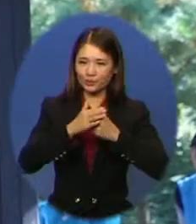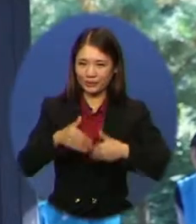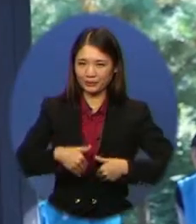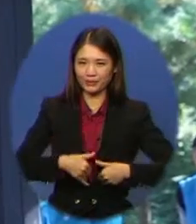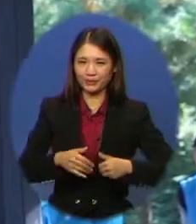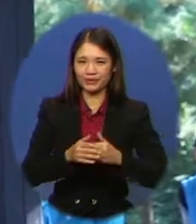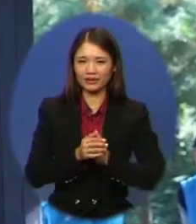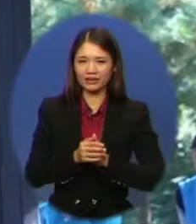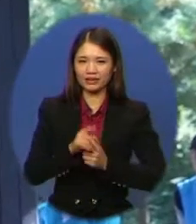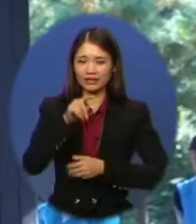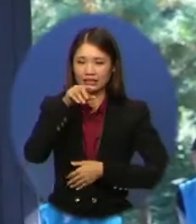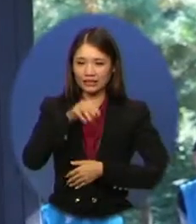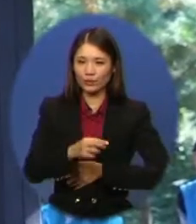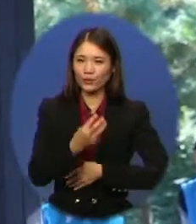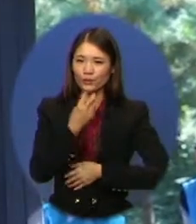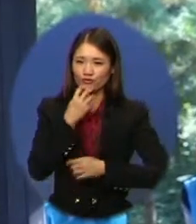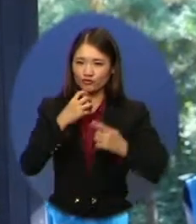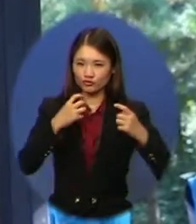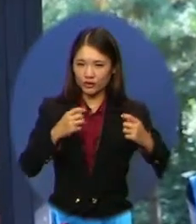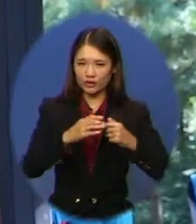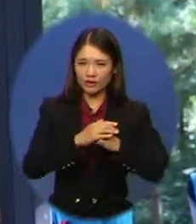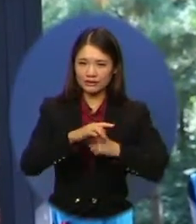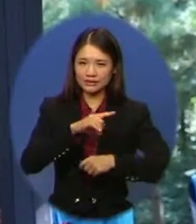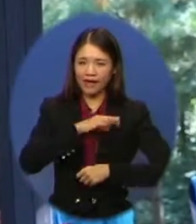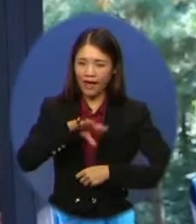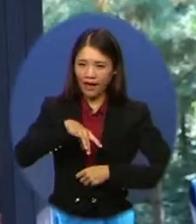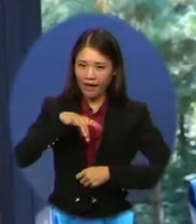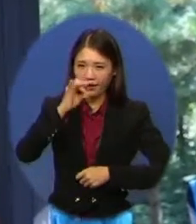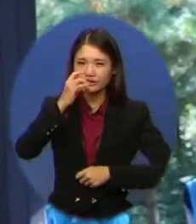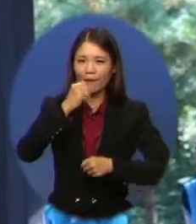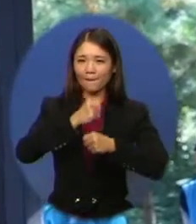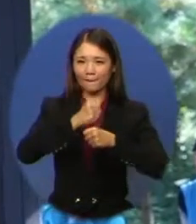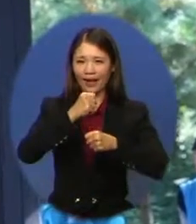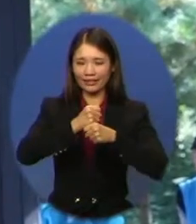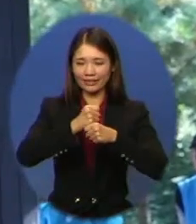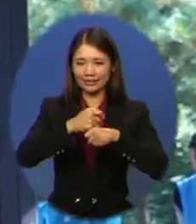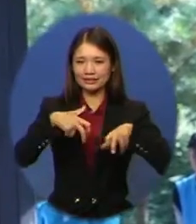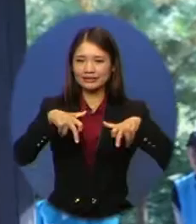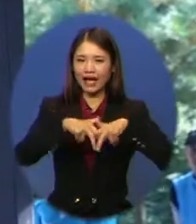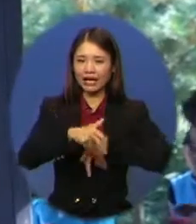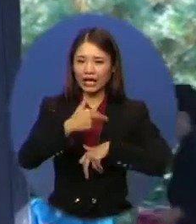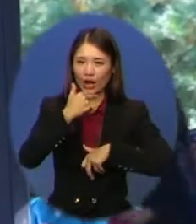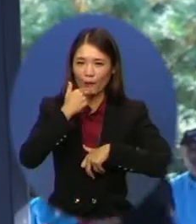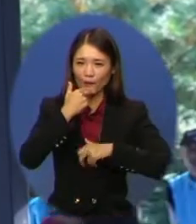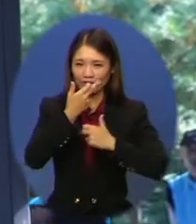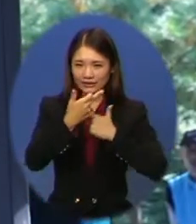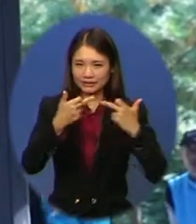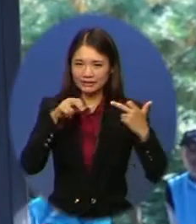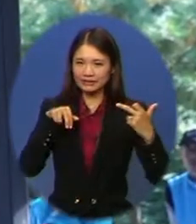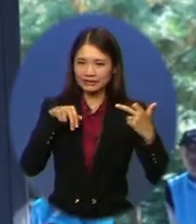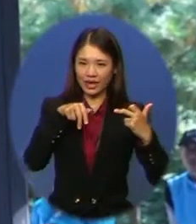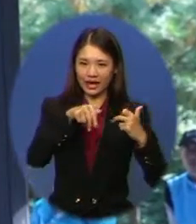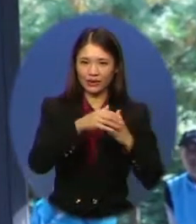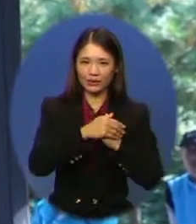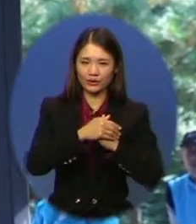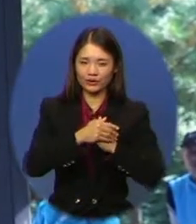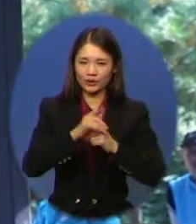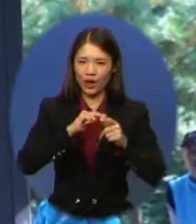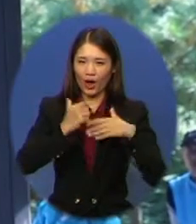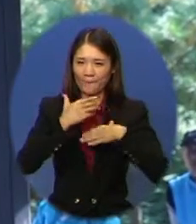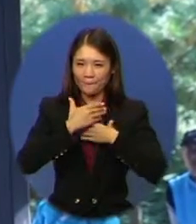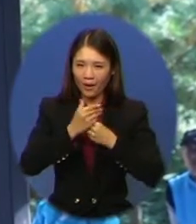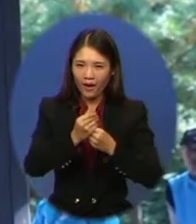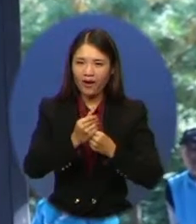이것은 수도권에 최초로 조성된 무장애 등산로고 이제 여러 군데에서 우리 관악산